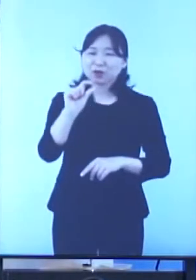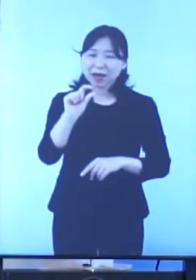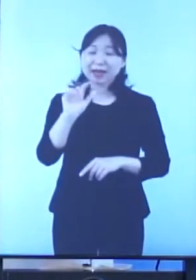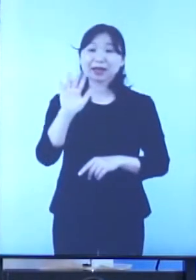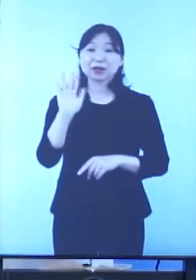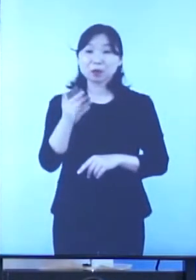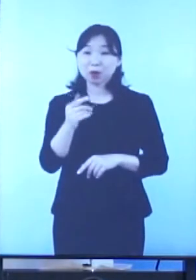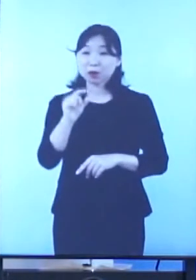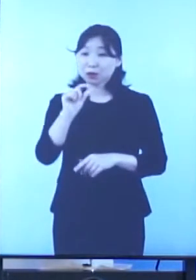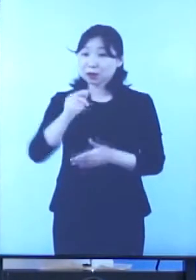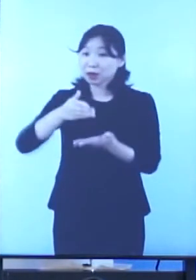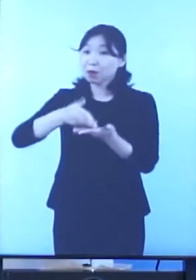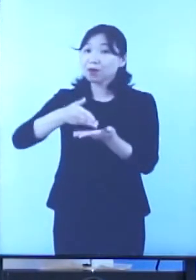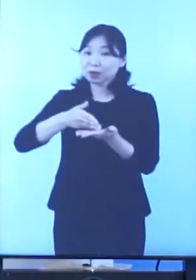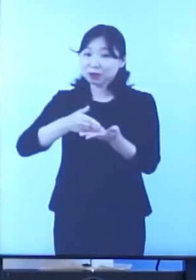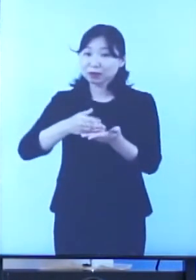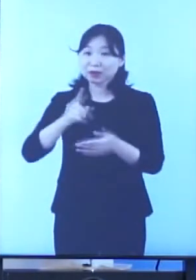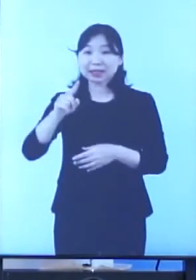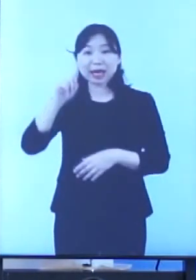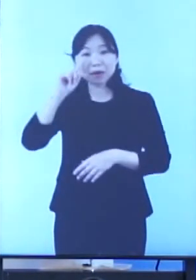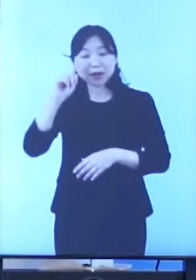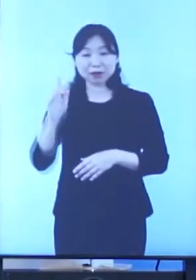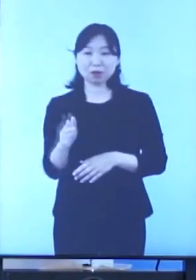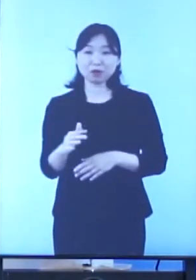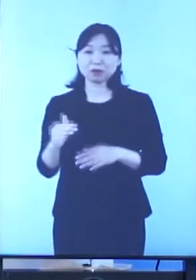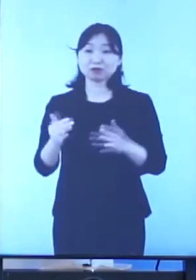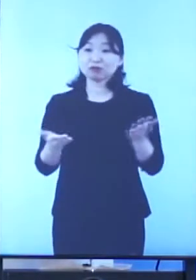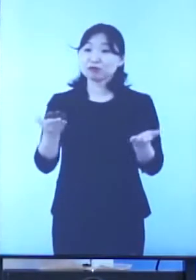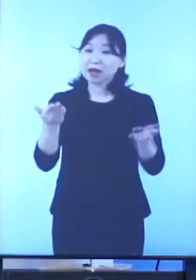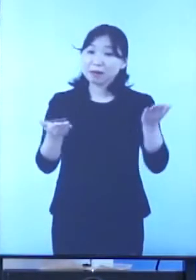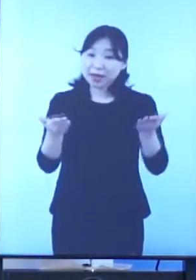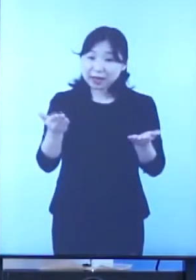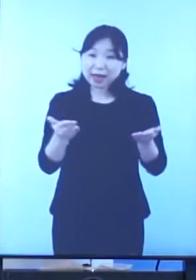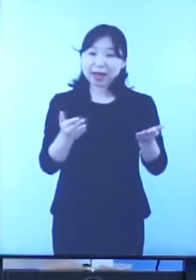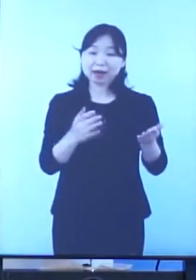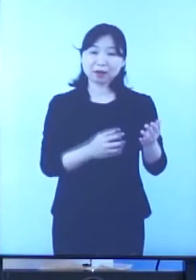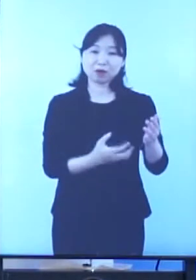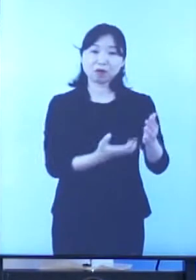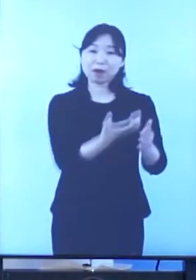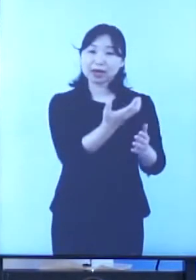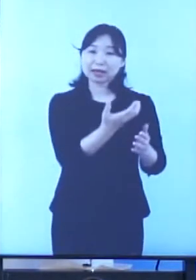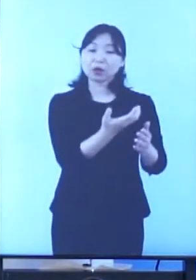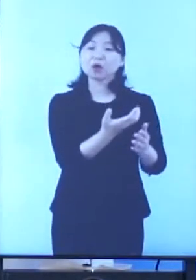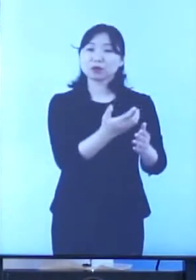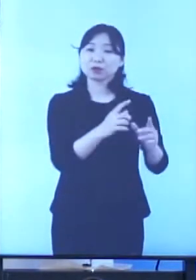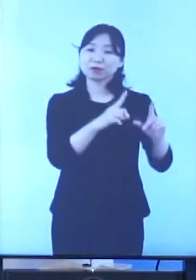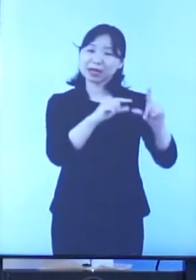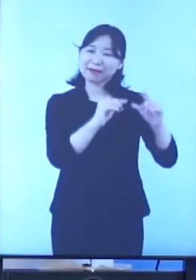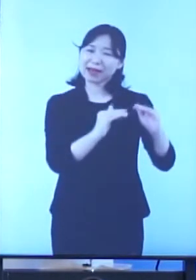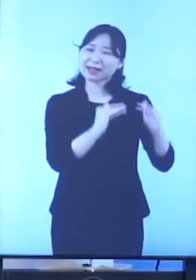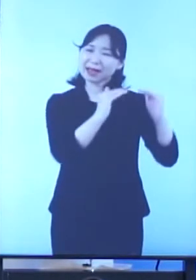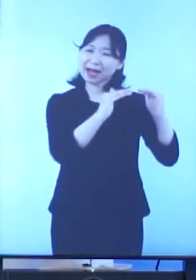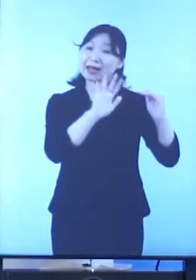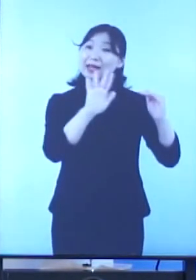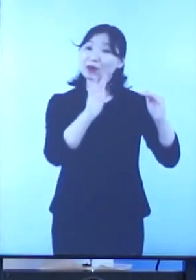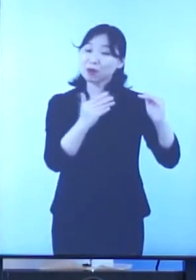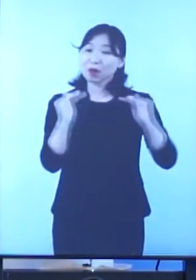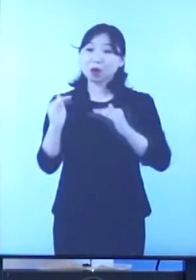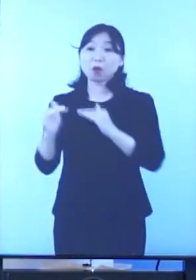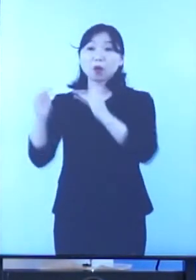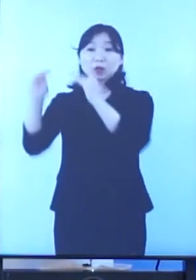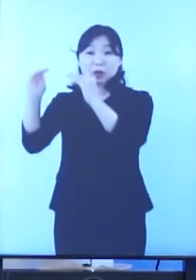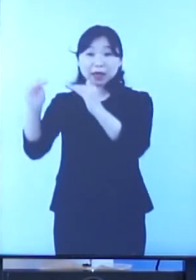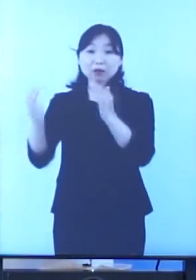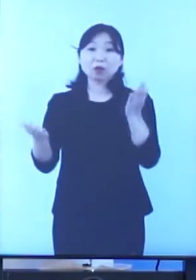ますが、1回目に比べ出現割合は高くなっているものの、成人の2回目と比較するとや